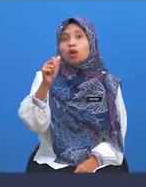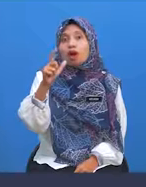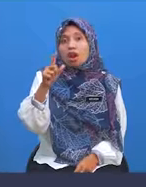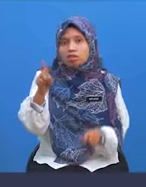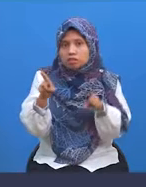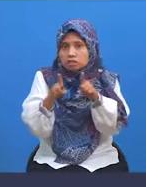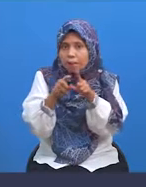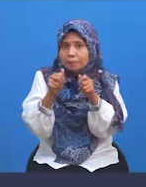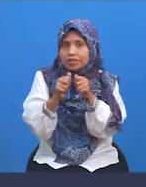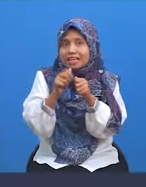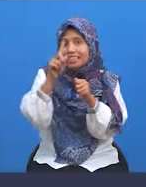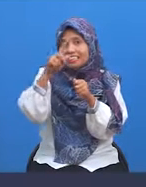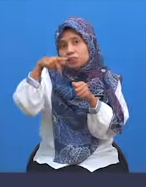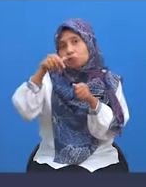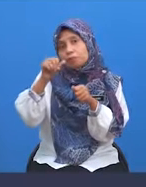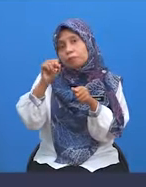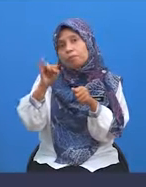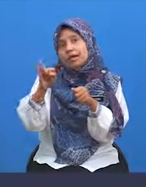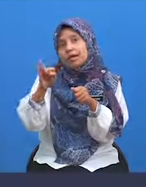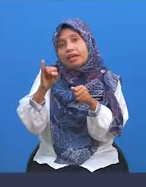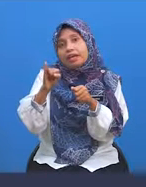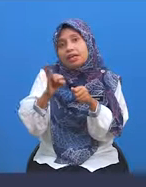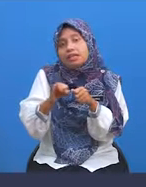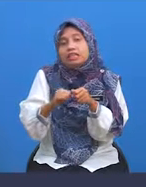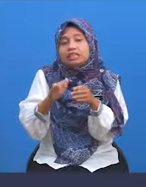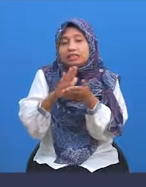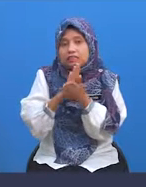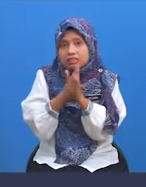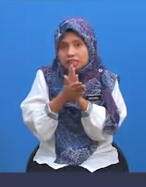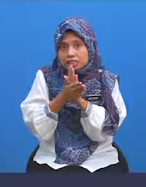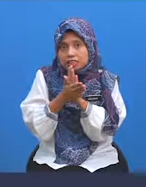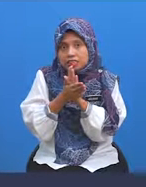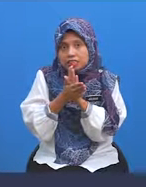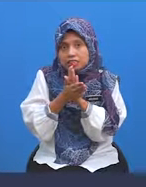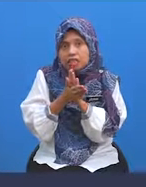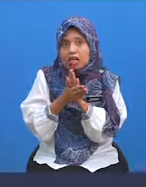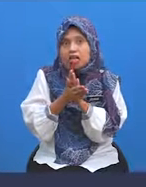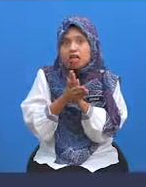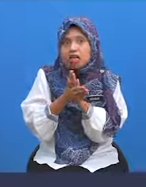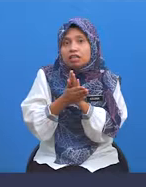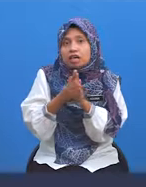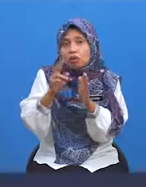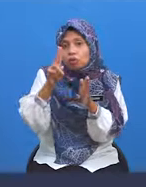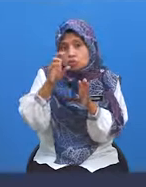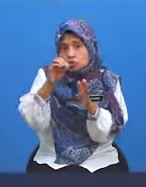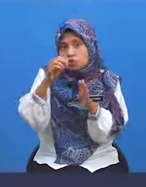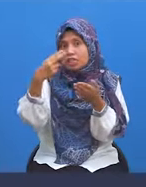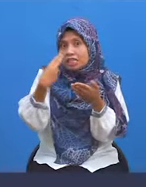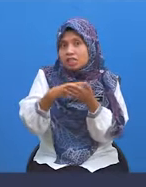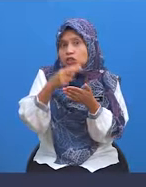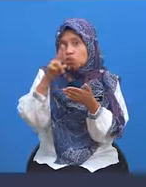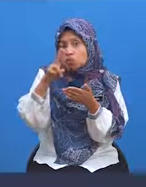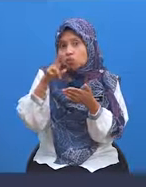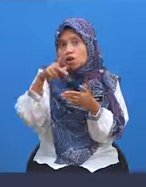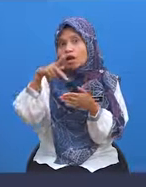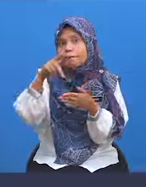1 pi. Maka bagi graf dengan had 0 hingga 2 pi, kita akan lukis 2